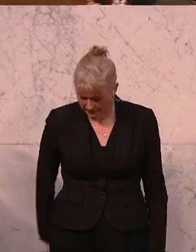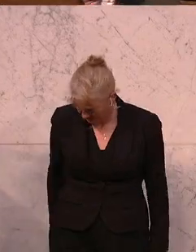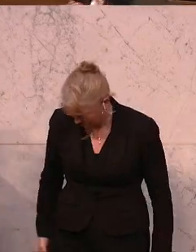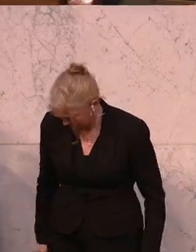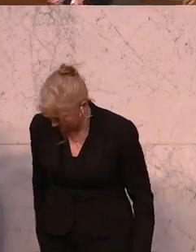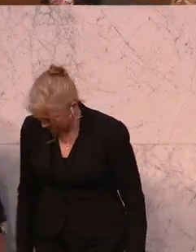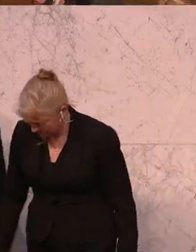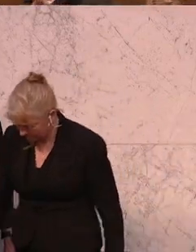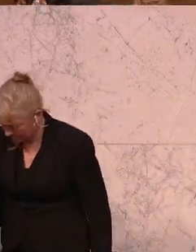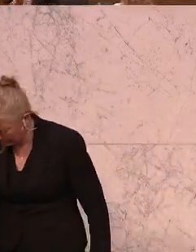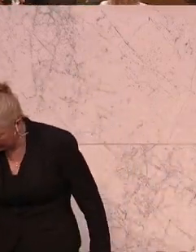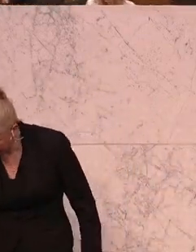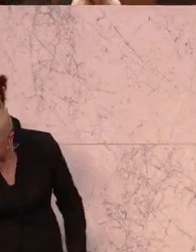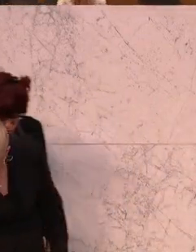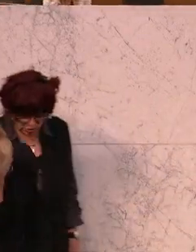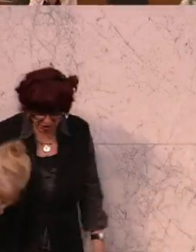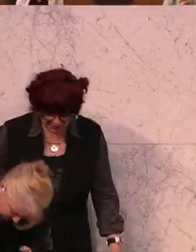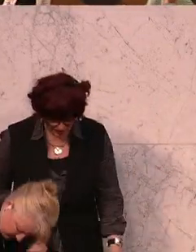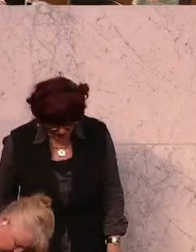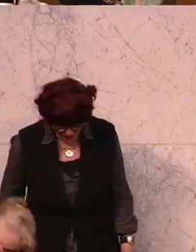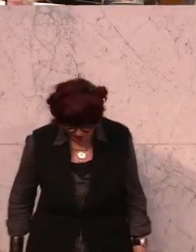Philipp Kucher von der SPÖ. Er